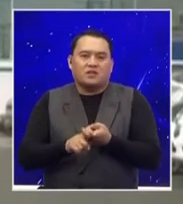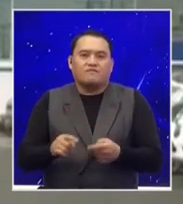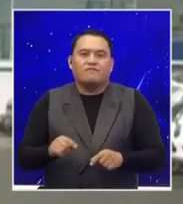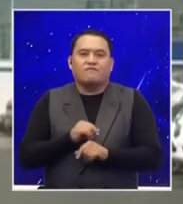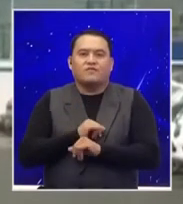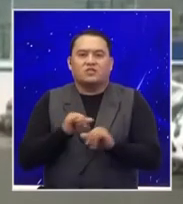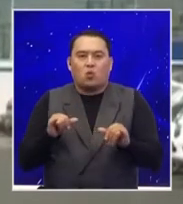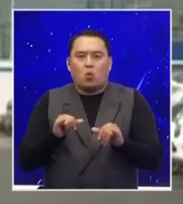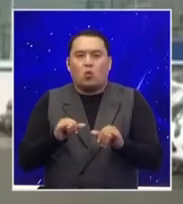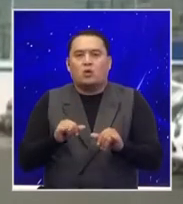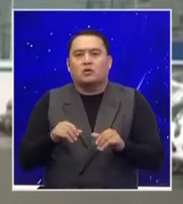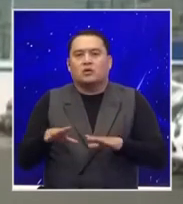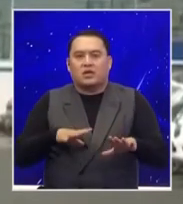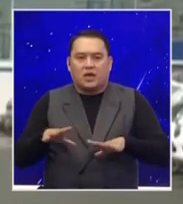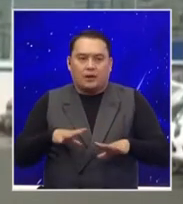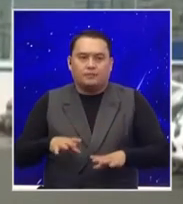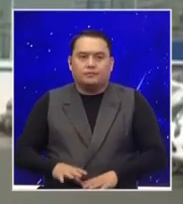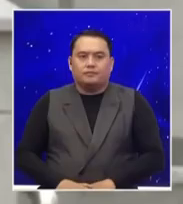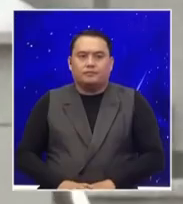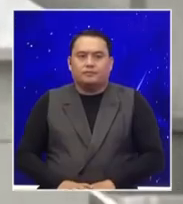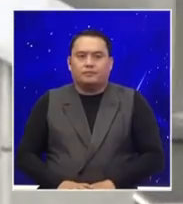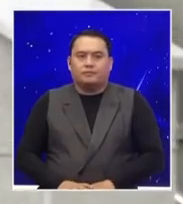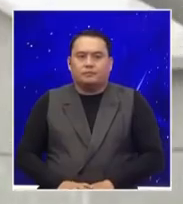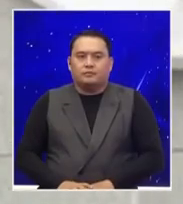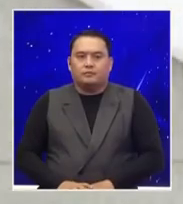связаны с высокой волатильностью рынков.